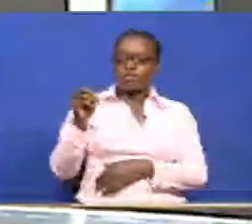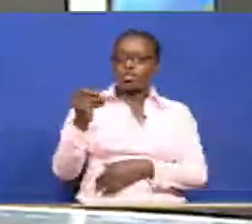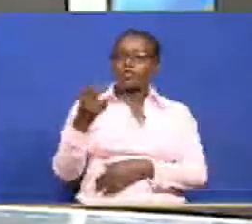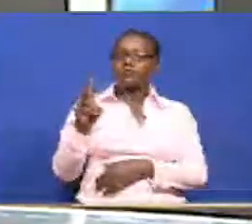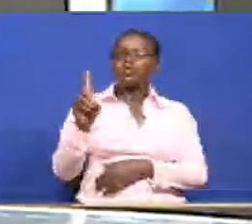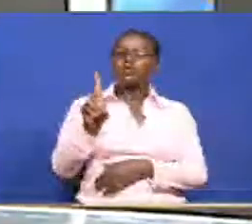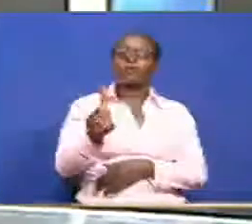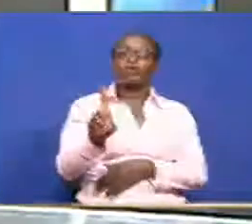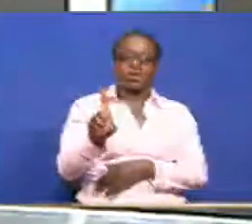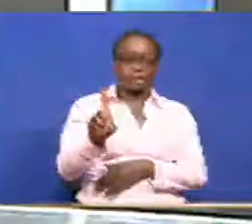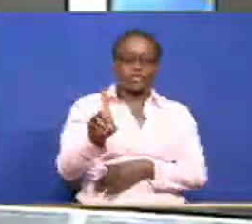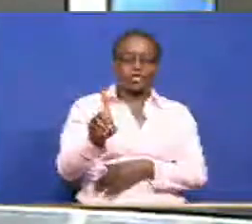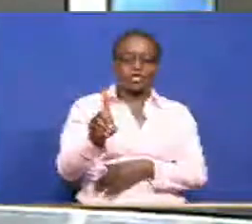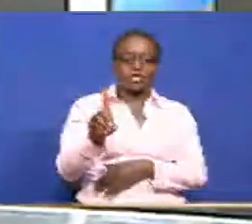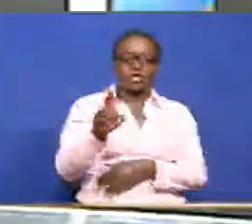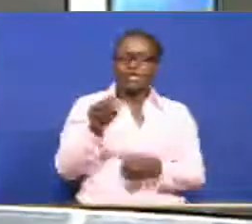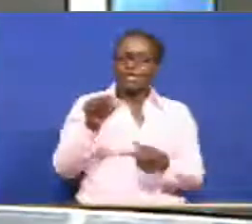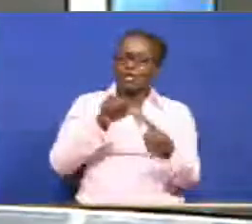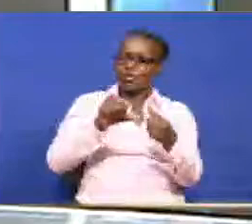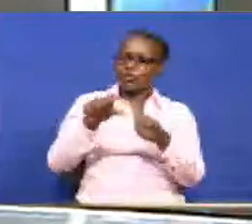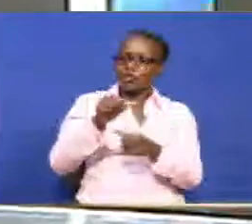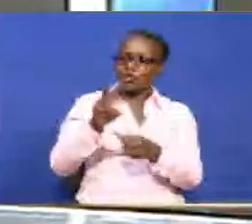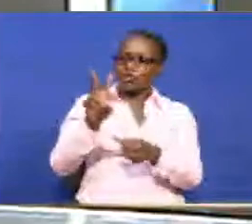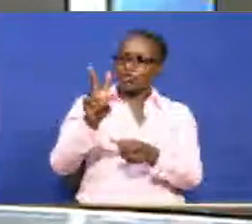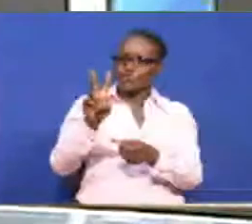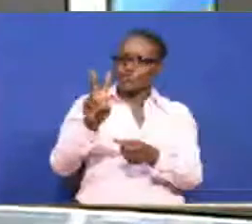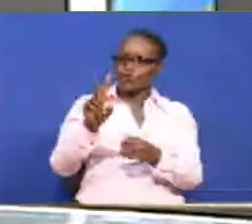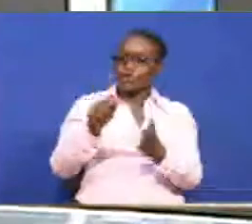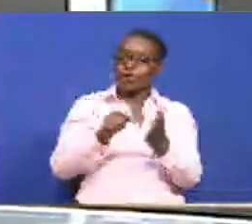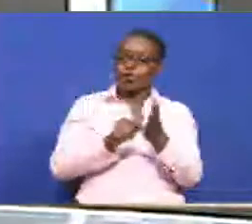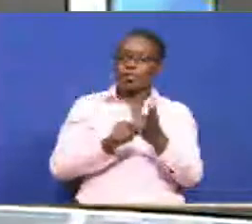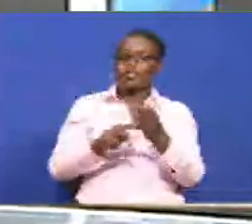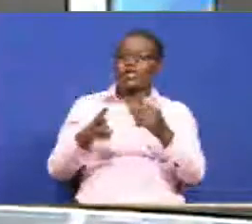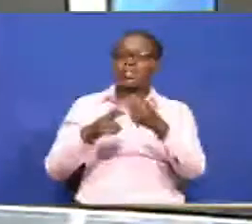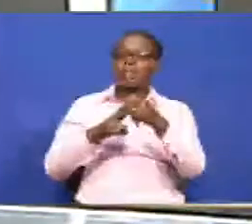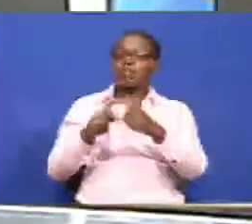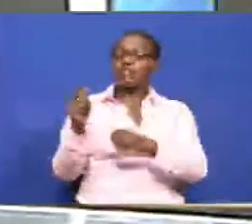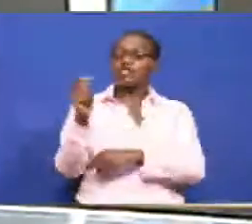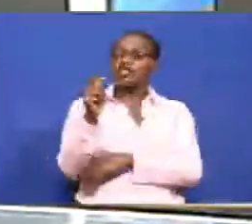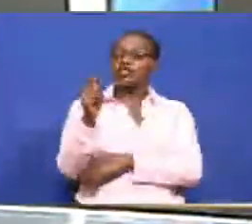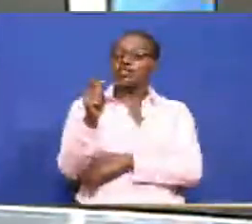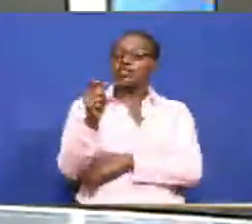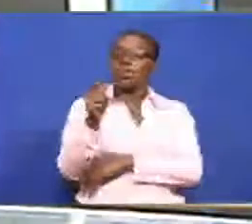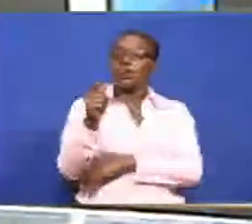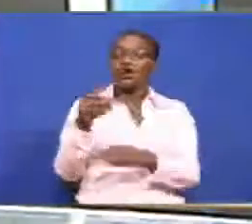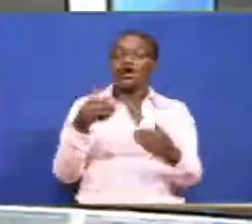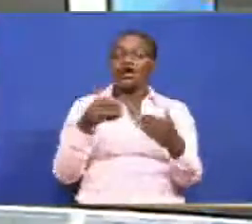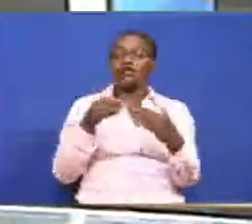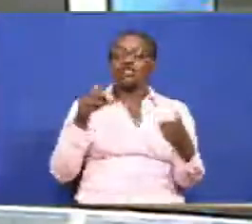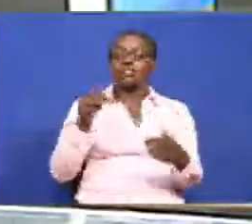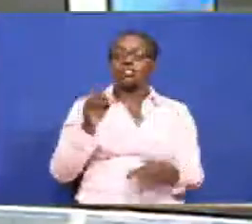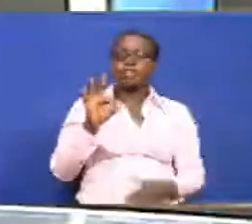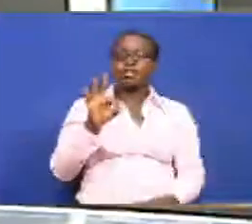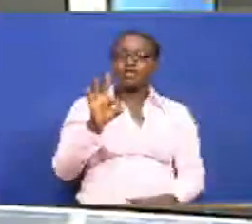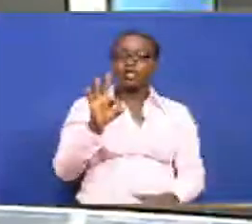2021 ikiwa ni takriban trilioni 2.7 kinyume na trilioni 3 na